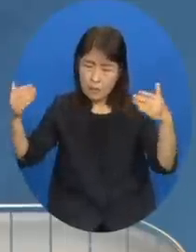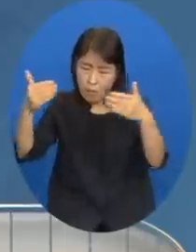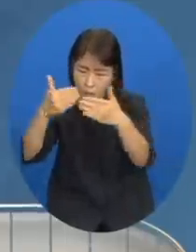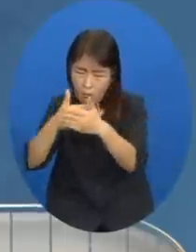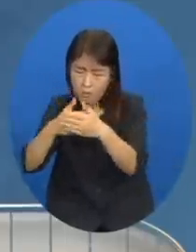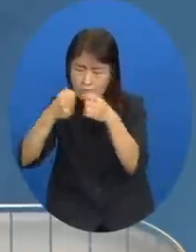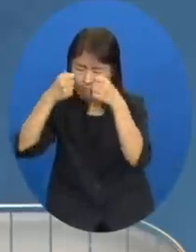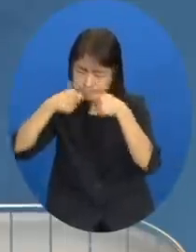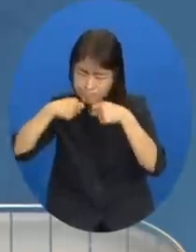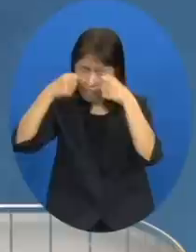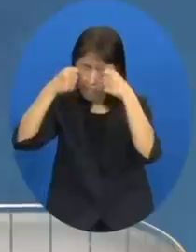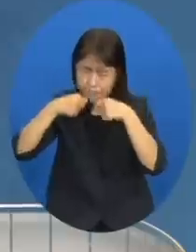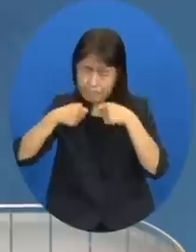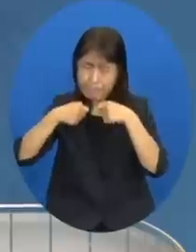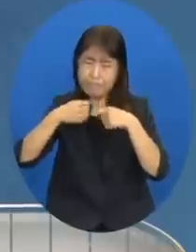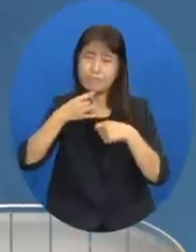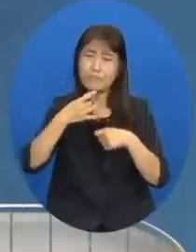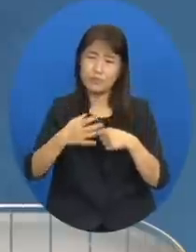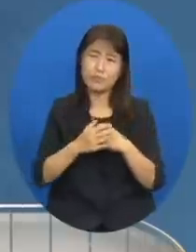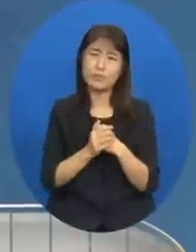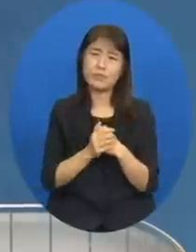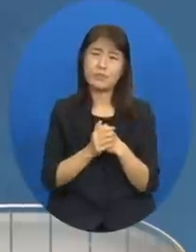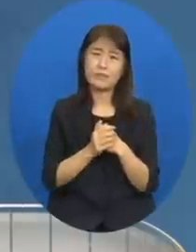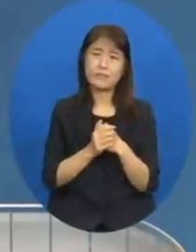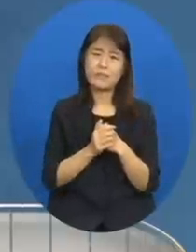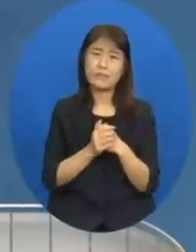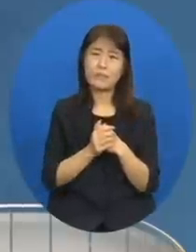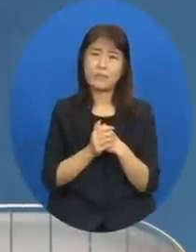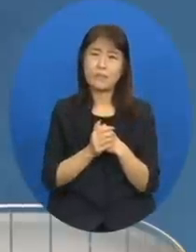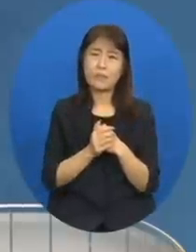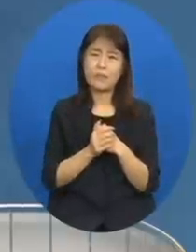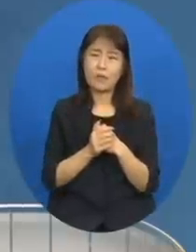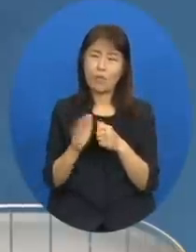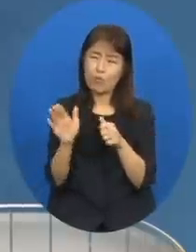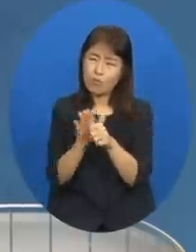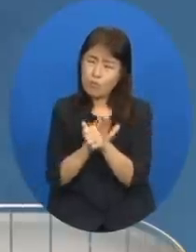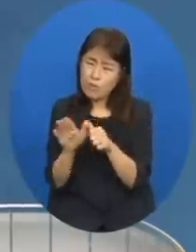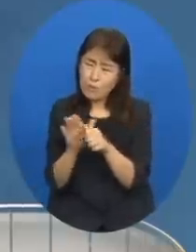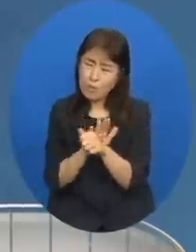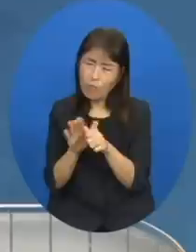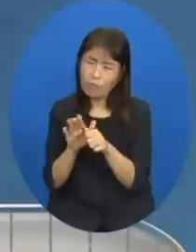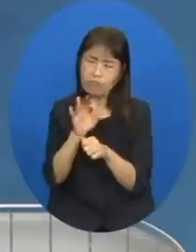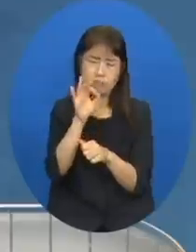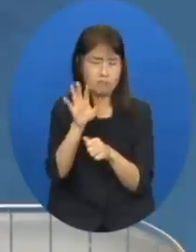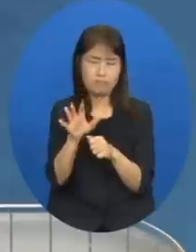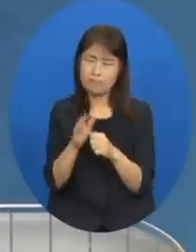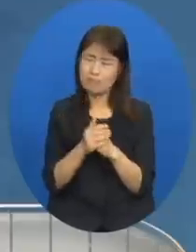것 밖에 없었어요 무슨 말이 위로가 되겠습니까